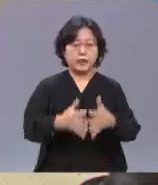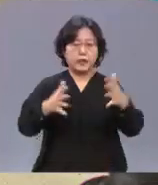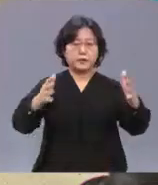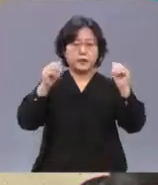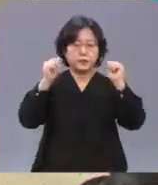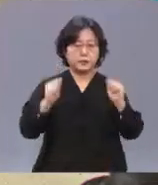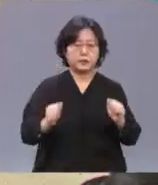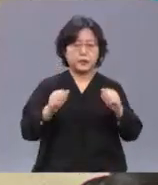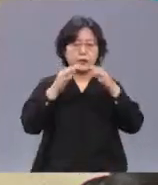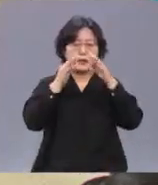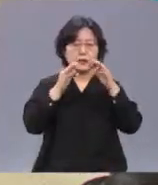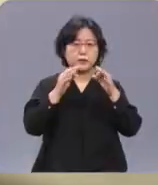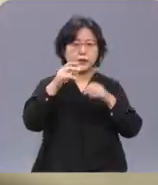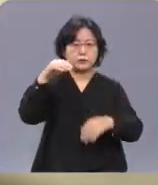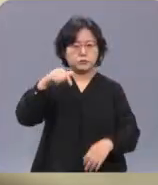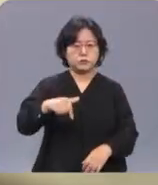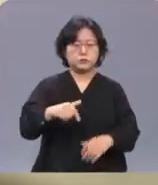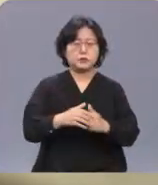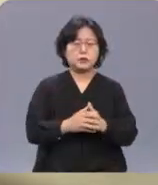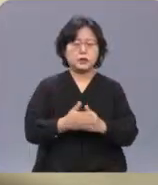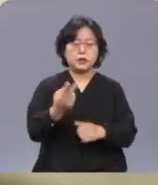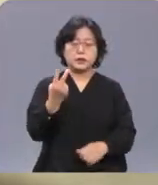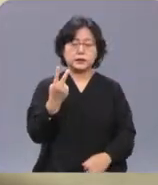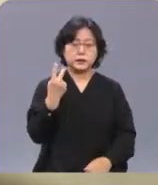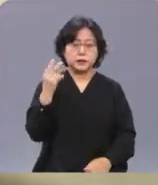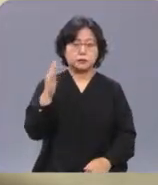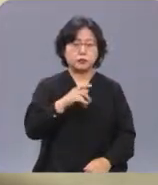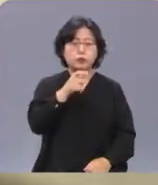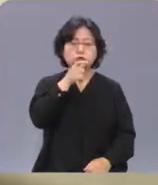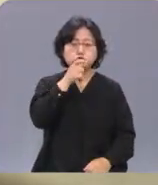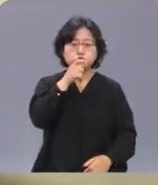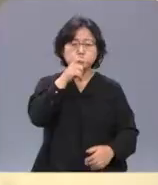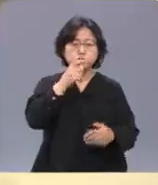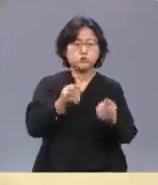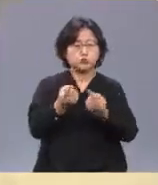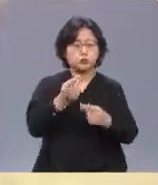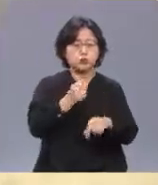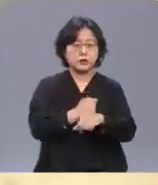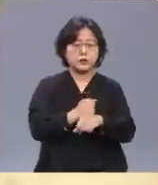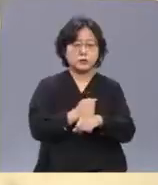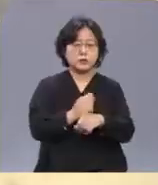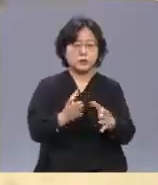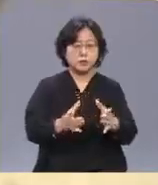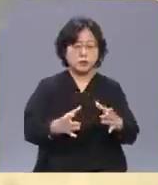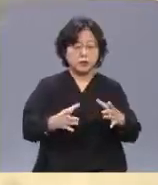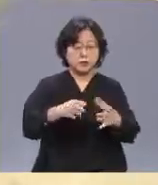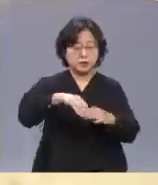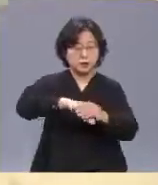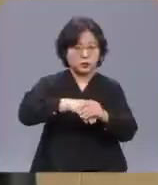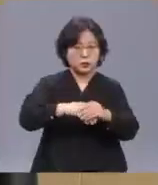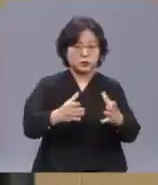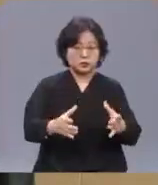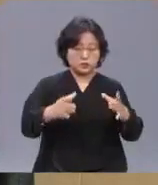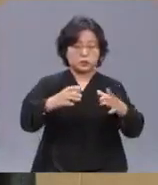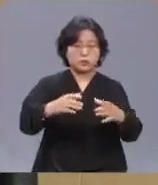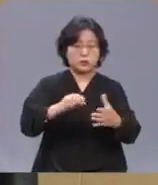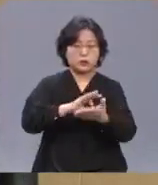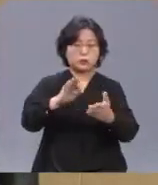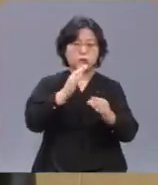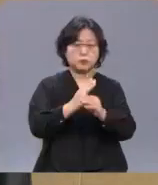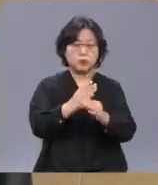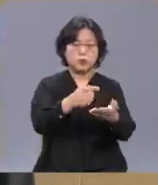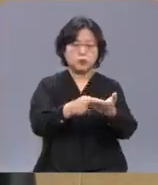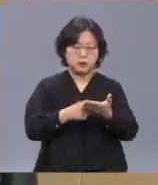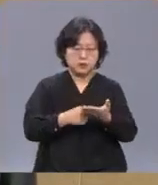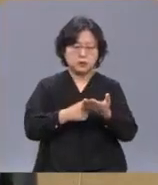아파트에 거주하는 김향숙 씨. 그제부터 수압을 낮추고 설거지 물도 받아서 사용합니다. 아껴야 된다고